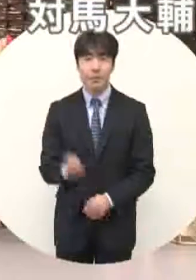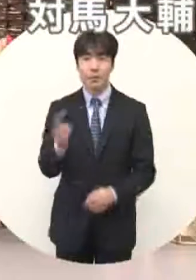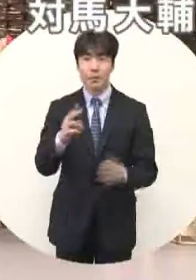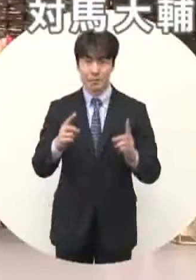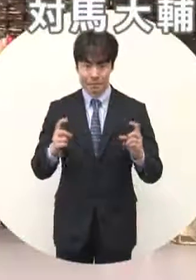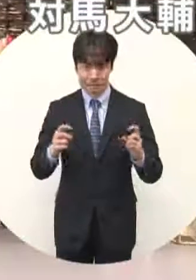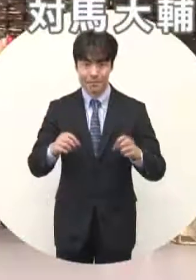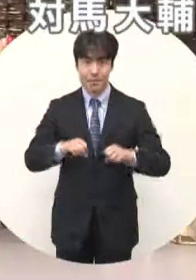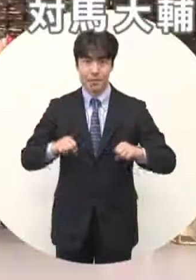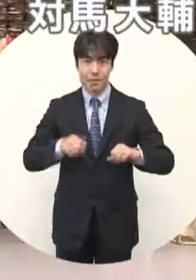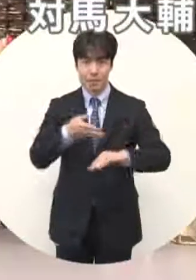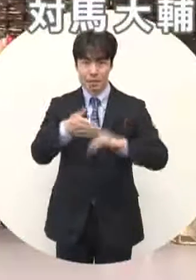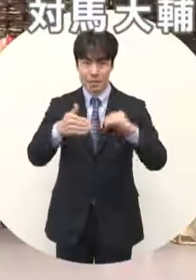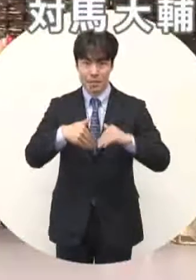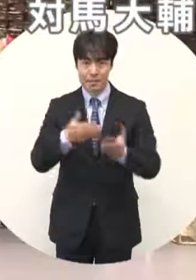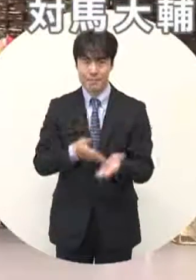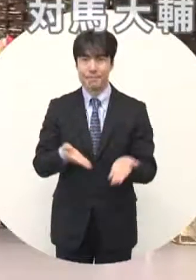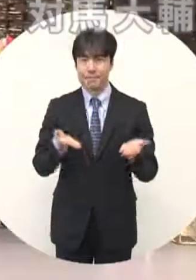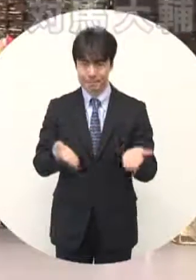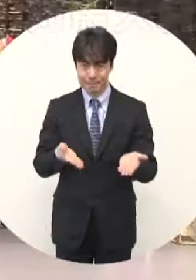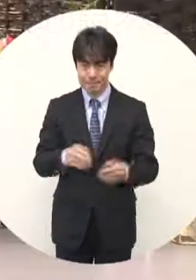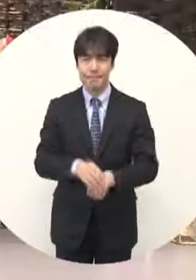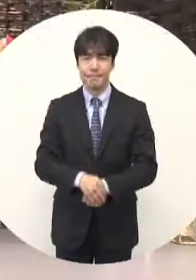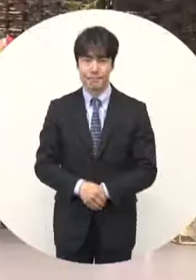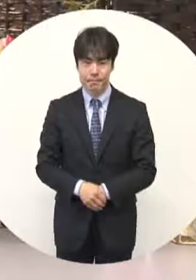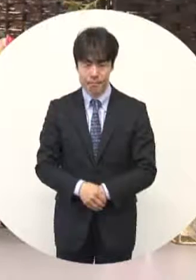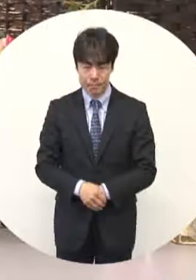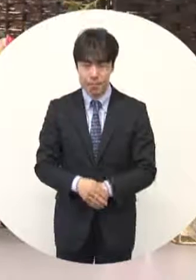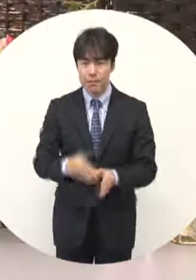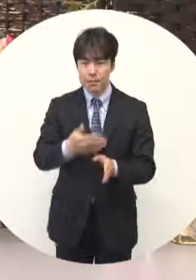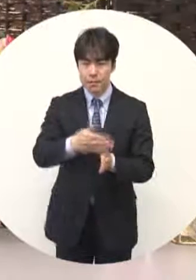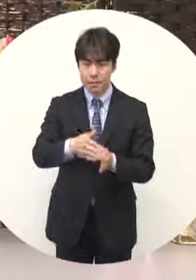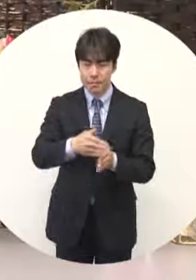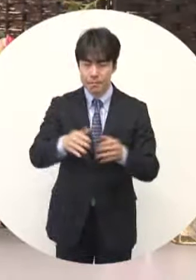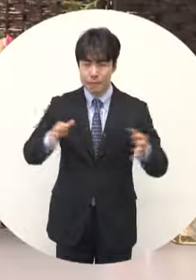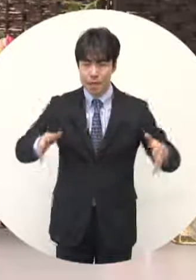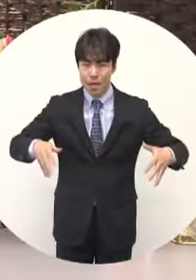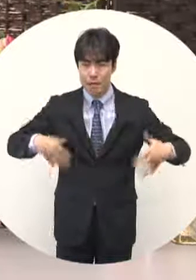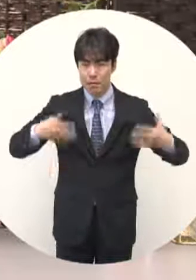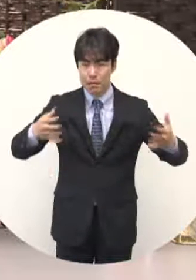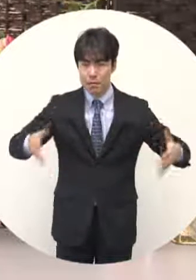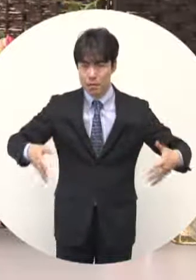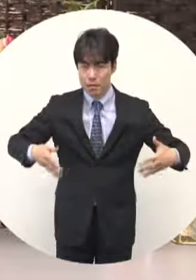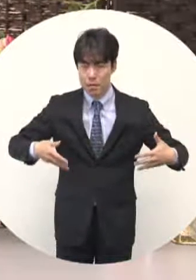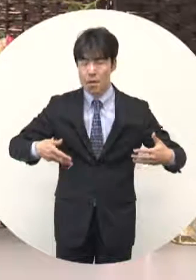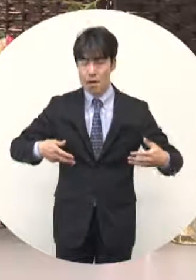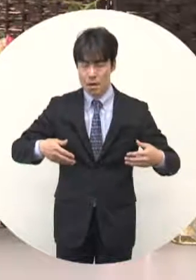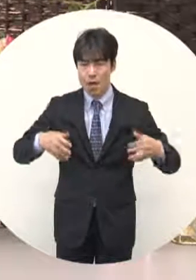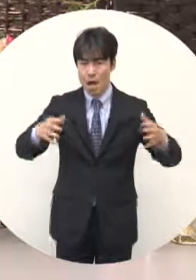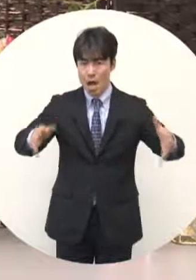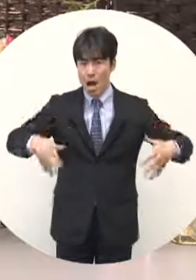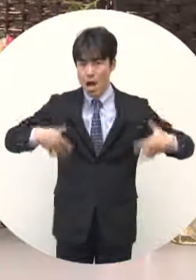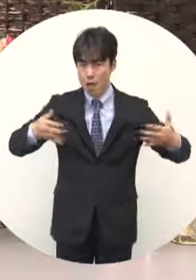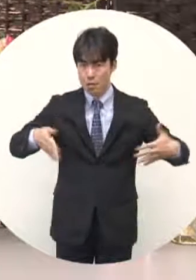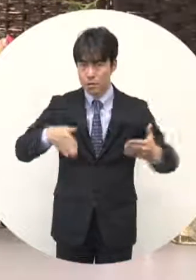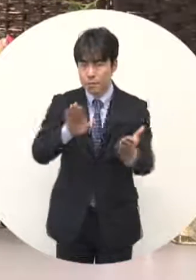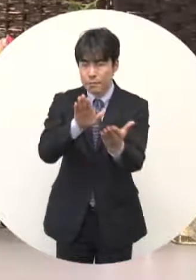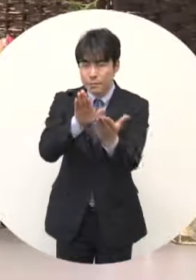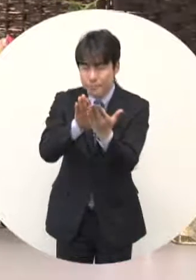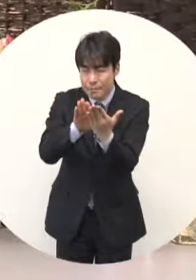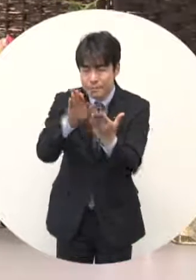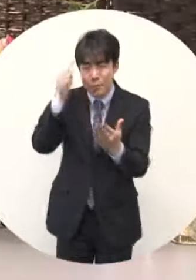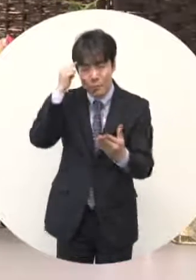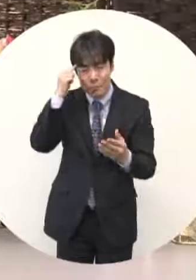こんにちは。いきいき越谷の時間です。少しずつ暖かくなり、春の訪れを感じる季節となりました